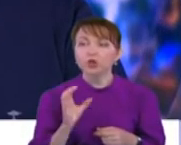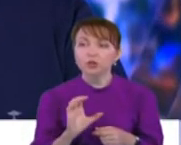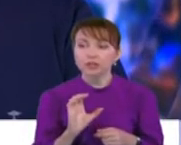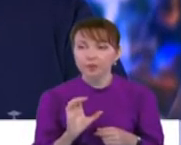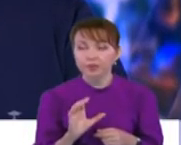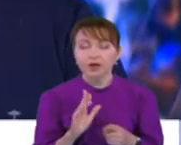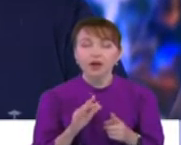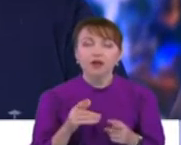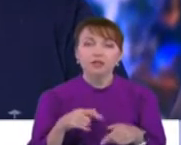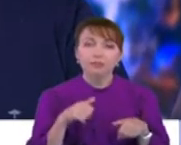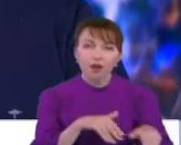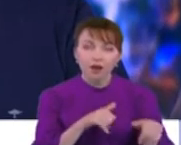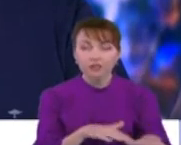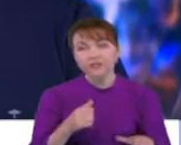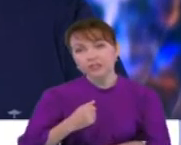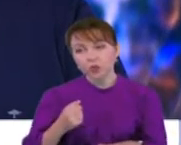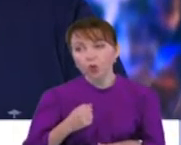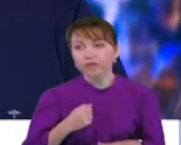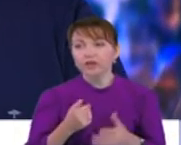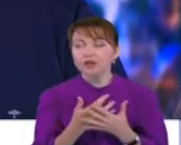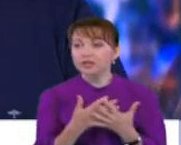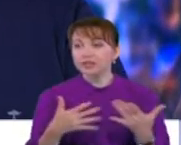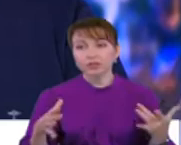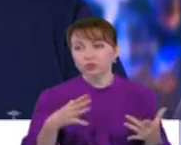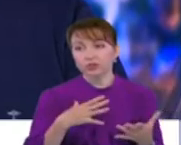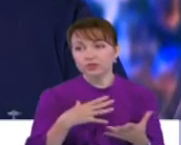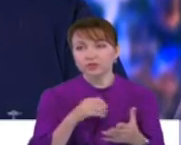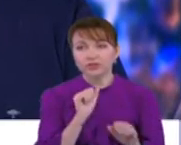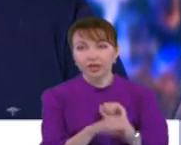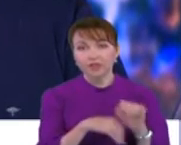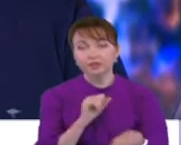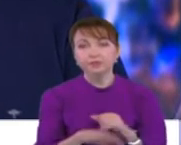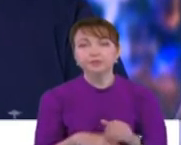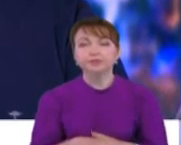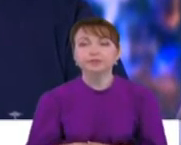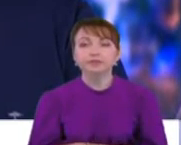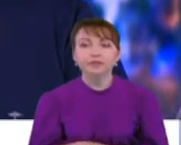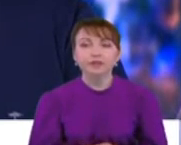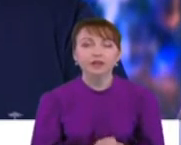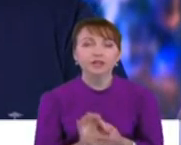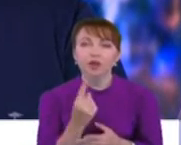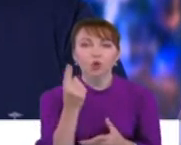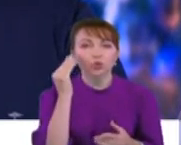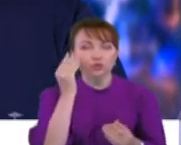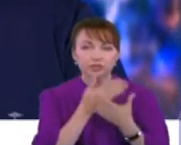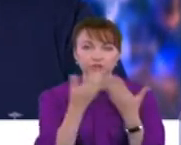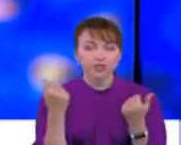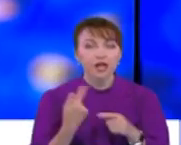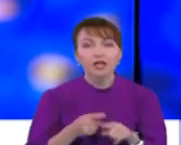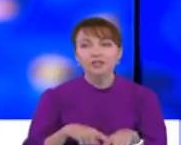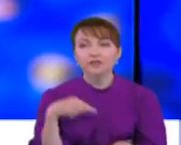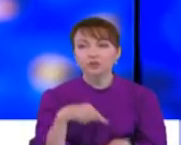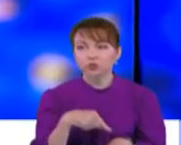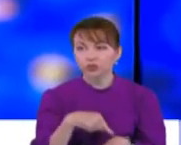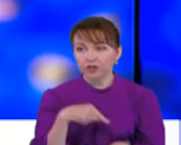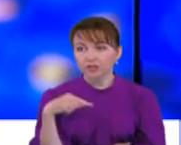паради, військові. Бо закиди різні були. Ну, неоднозначно, мабуть. Неоднозначно. Да, і це відчувається